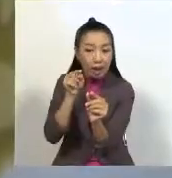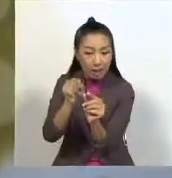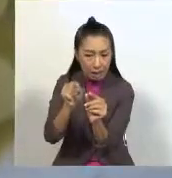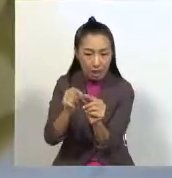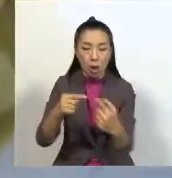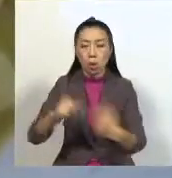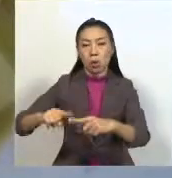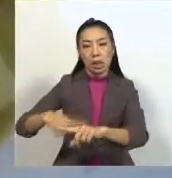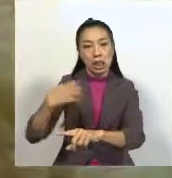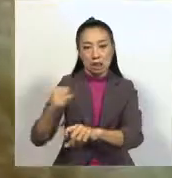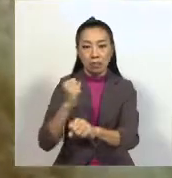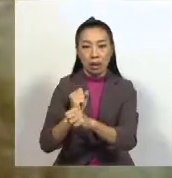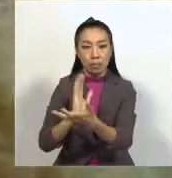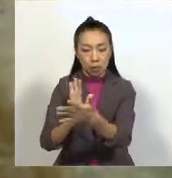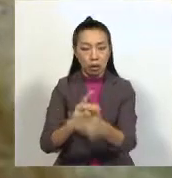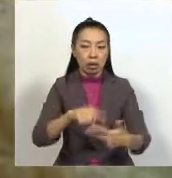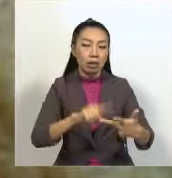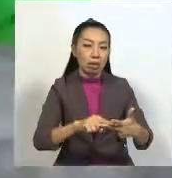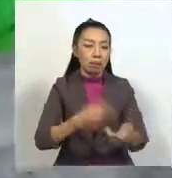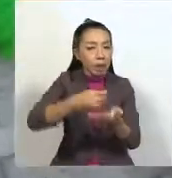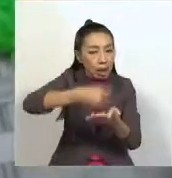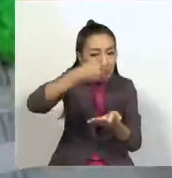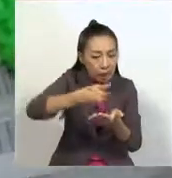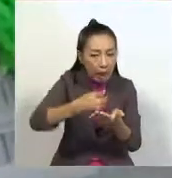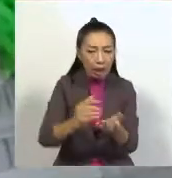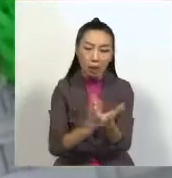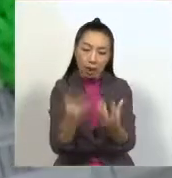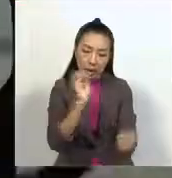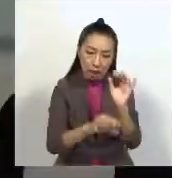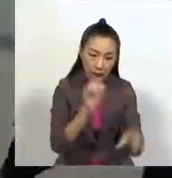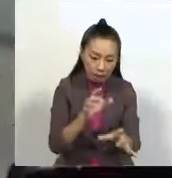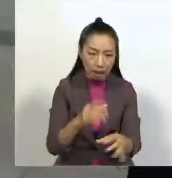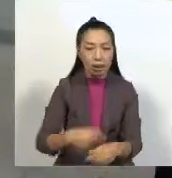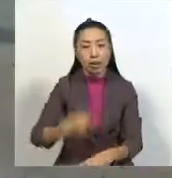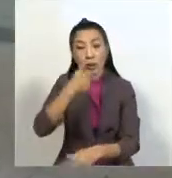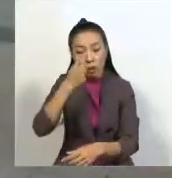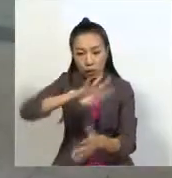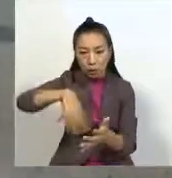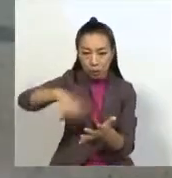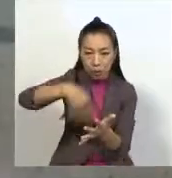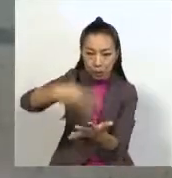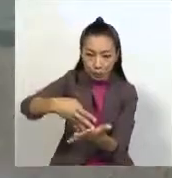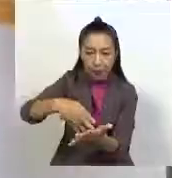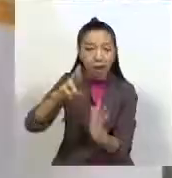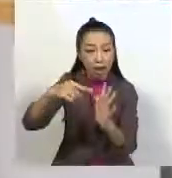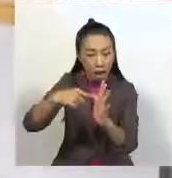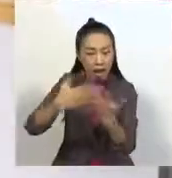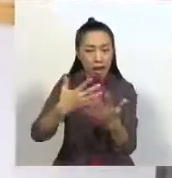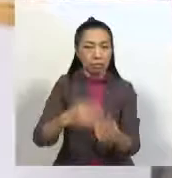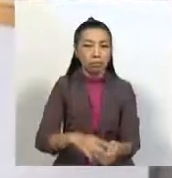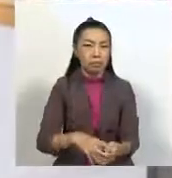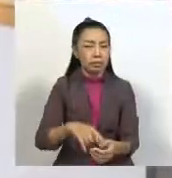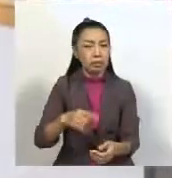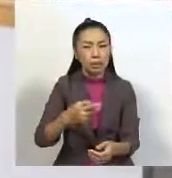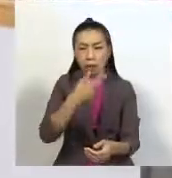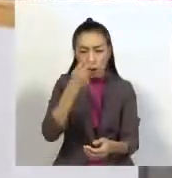อกจากนี้ยังมีแกงสมรมขนมราขนมพองให้ได้ริมชิมรสขณะเดียวกันก็ยังมีนิทรรศการความเป็นมาของประเพณีบุญศ